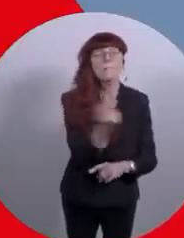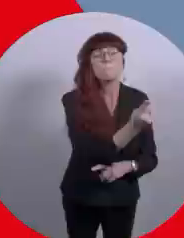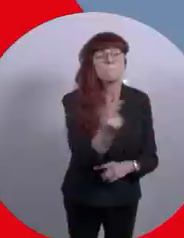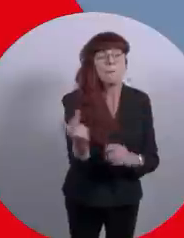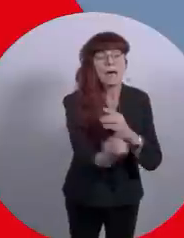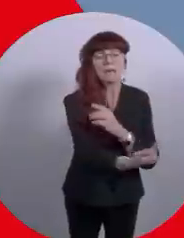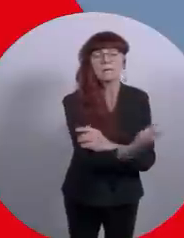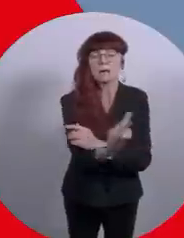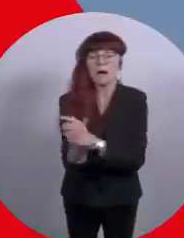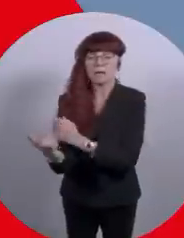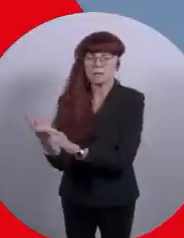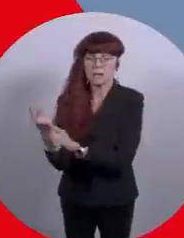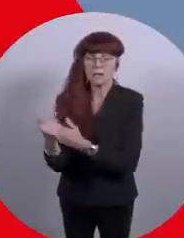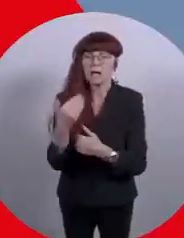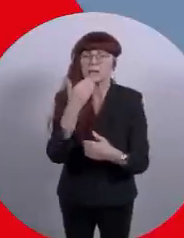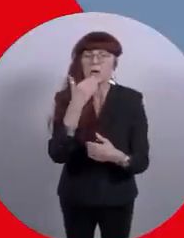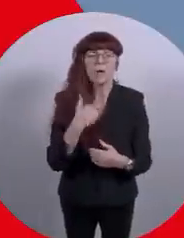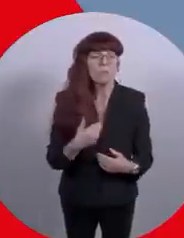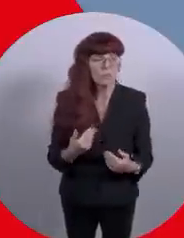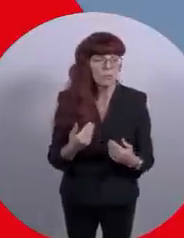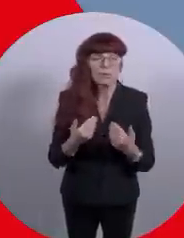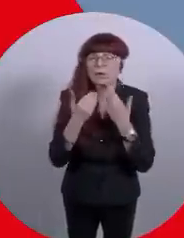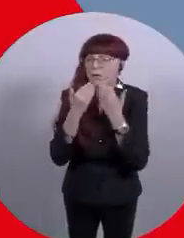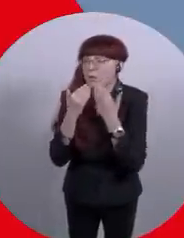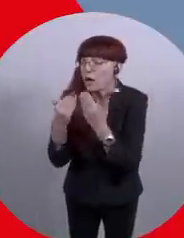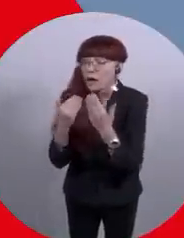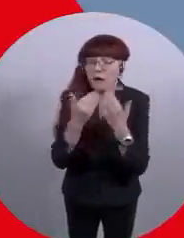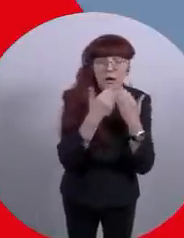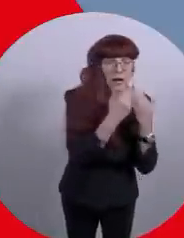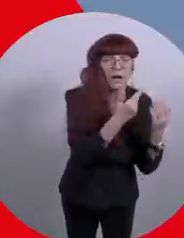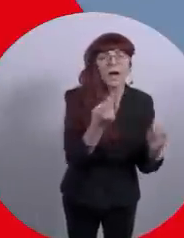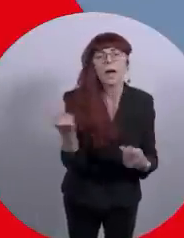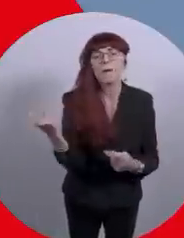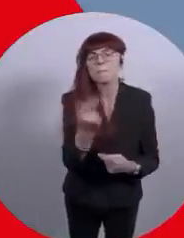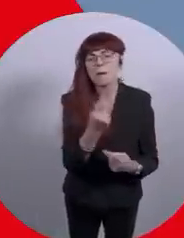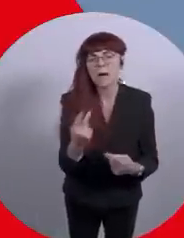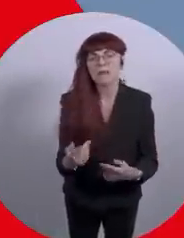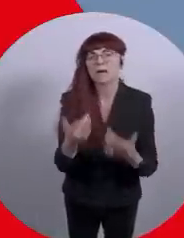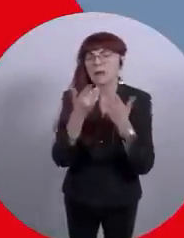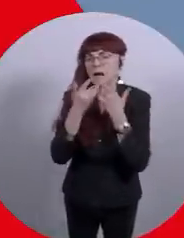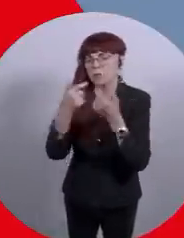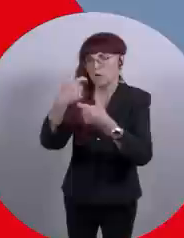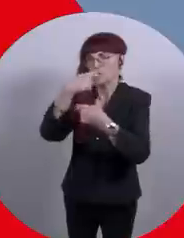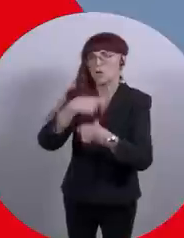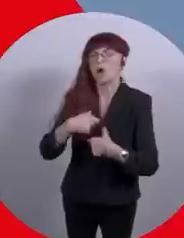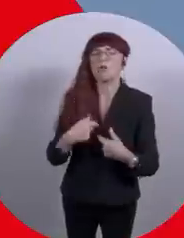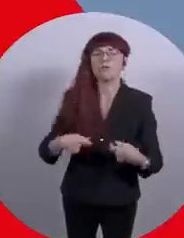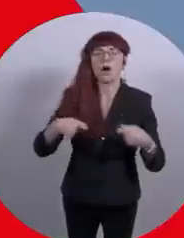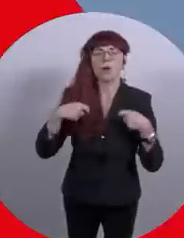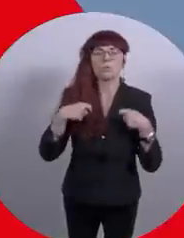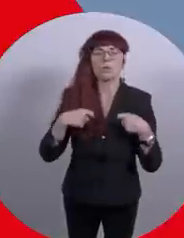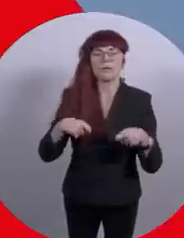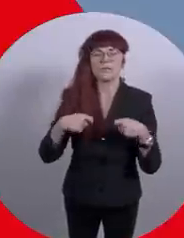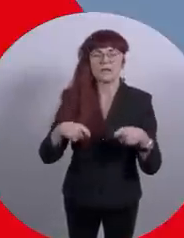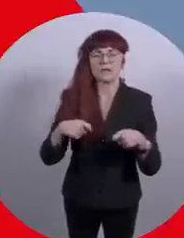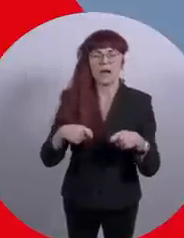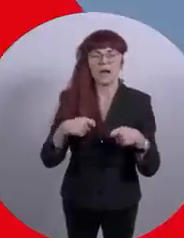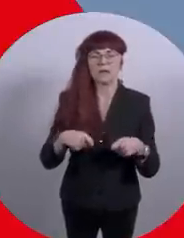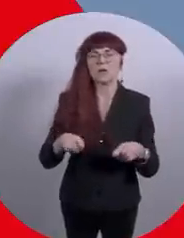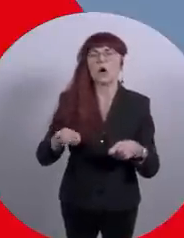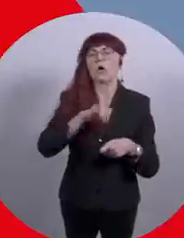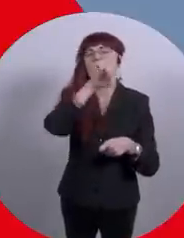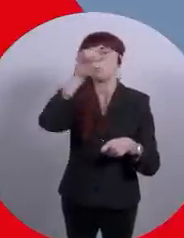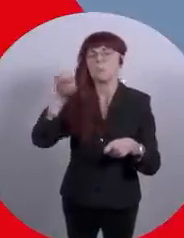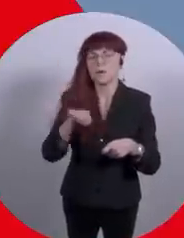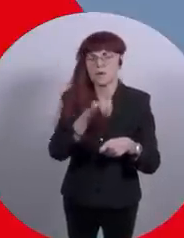beide haben wir gratuliert zur Wahl zum Präsidenten des Europäischen Gewerkschaftsbundes und die haben wir bei beiden auch artig